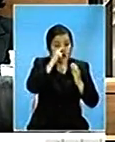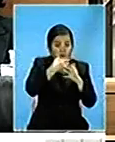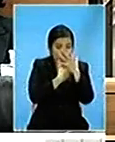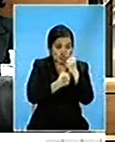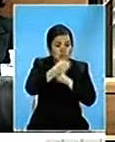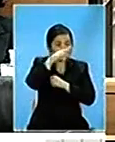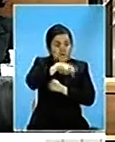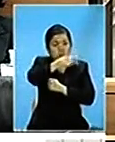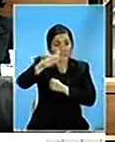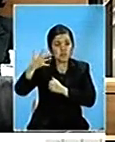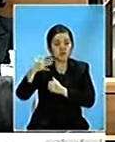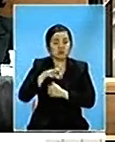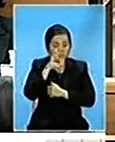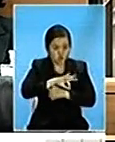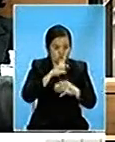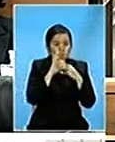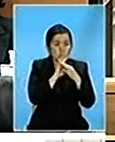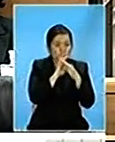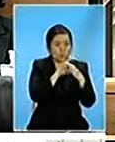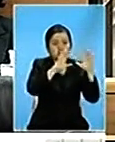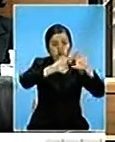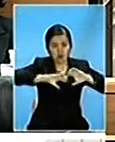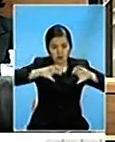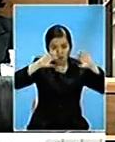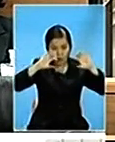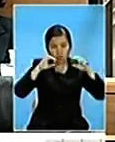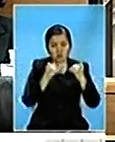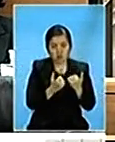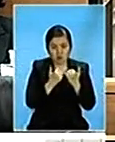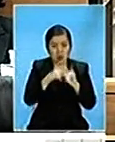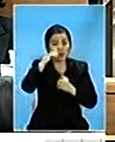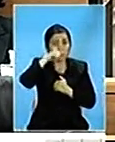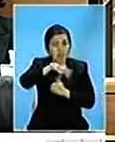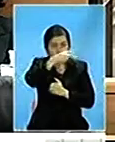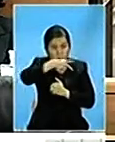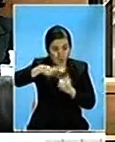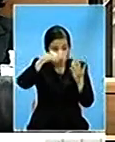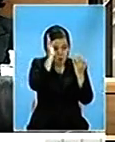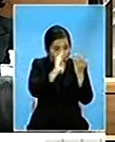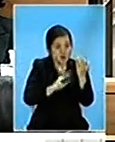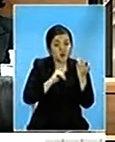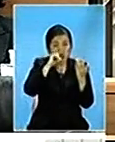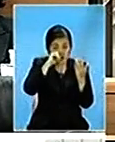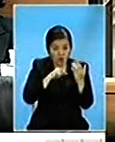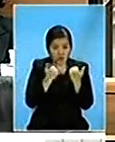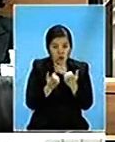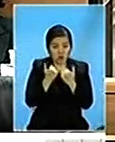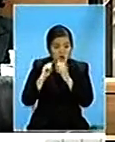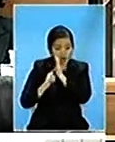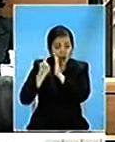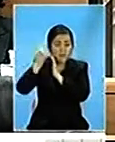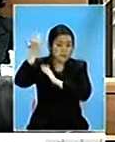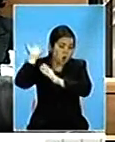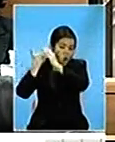ดิฉันเป็นความห่วงใยที่ส่งถึงรัฐบาลนะคะว่าภาษาไทยชาติบ้านเมืองของเรามีความเป็นมาอย่างไ